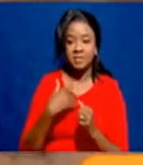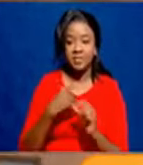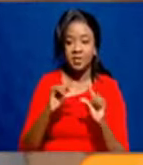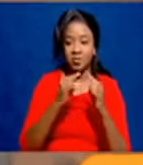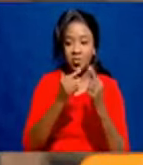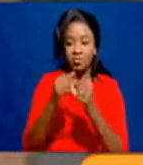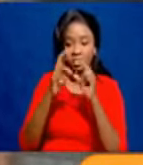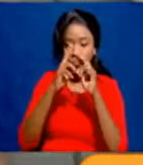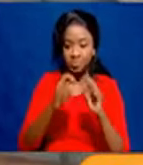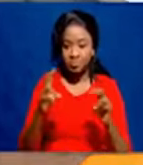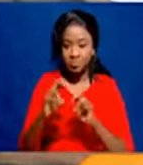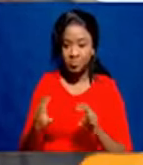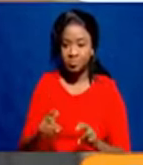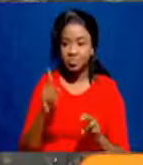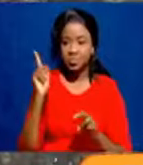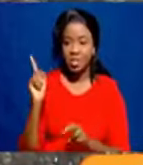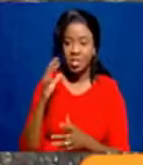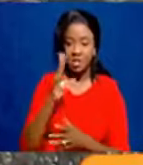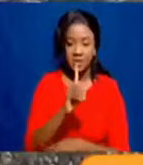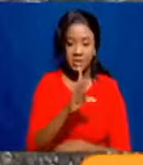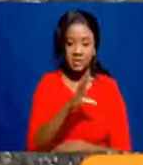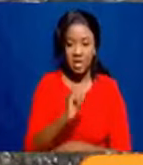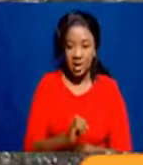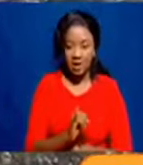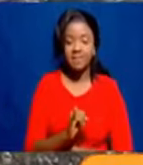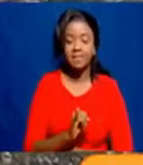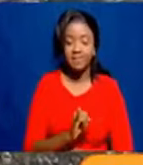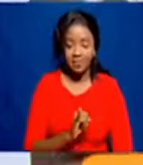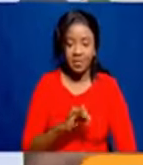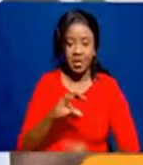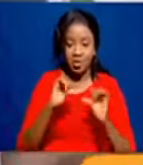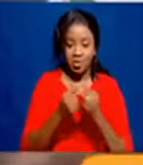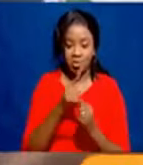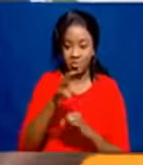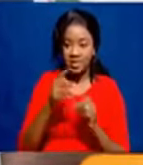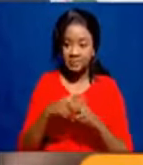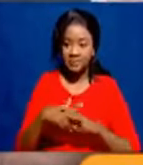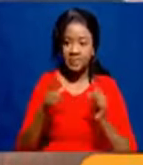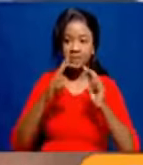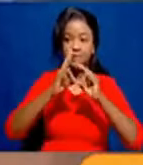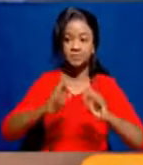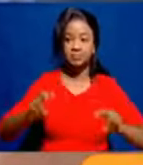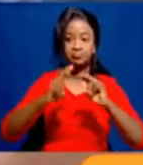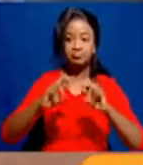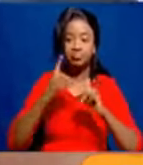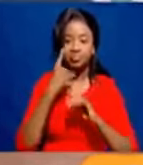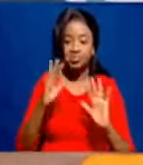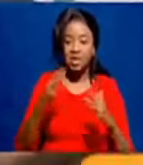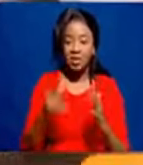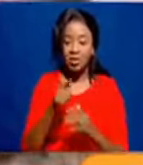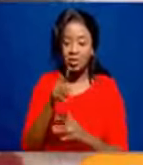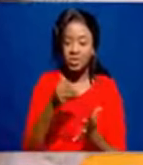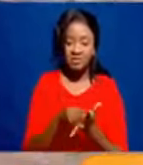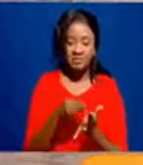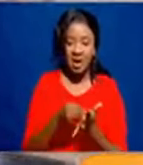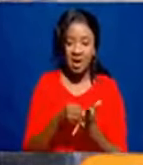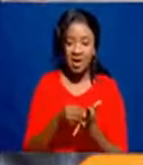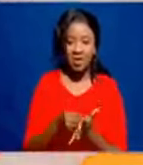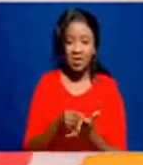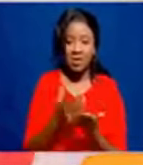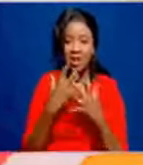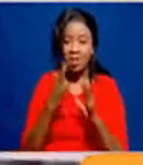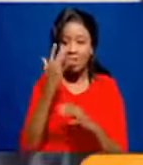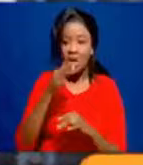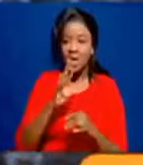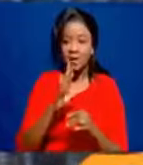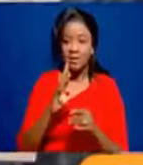wa kifedha katika makao makuu ya DCI kilianzisha uchunguzi unaohusu madai ya mpango mkubwa wa udanganyifu ambao